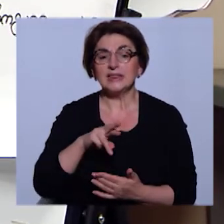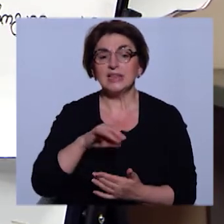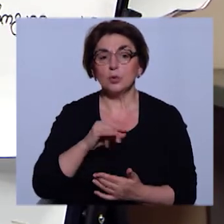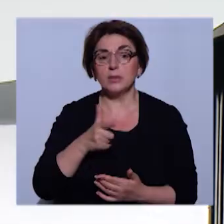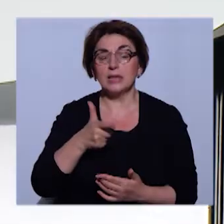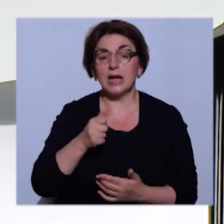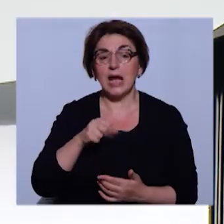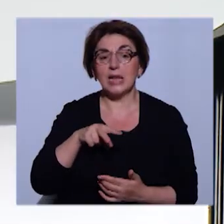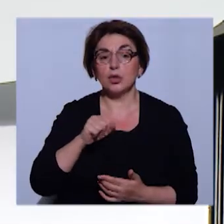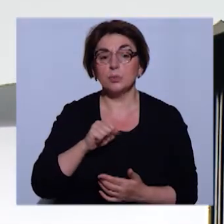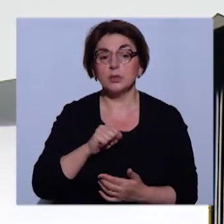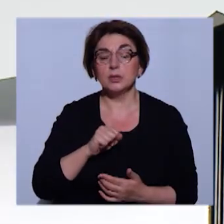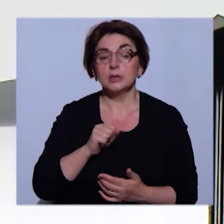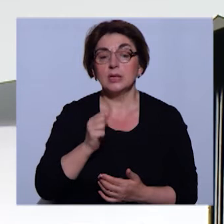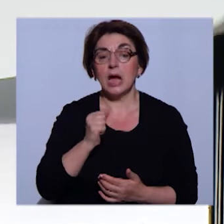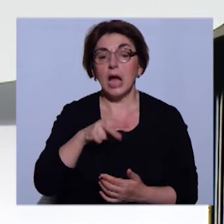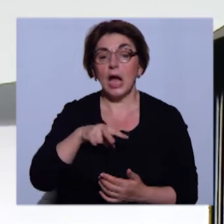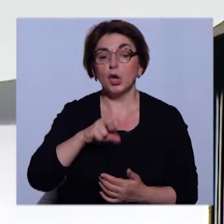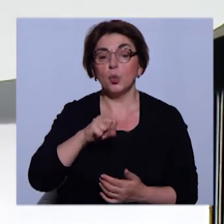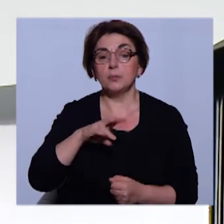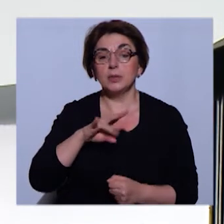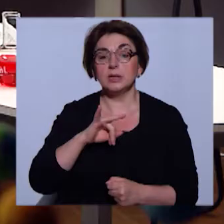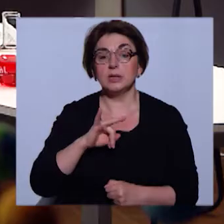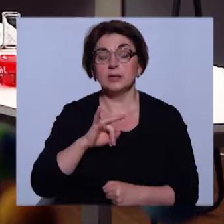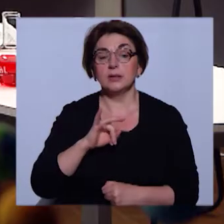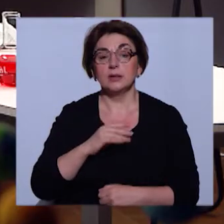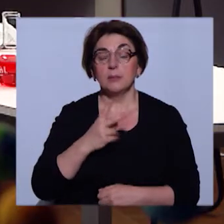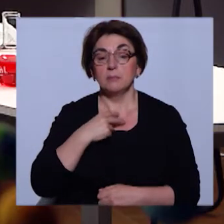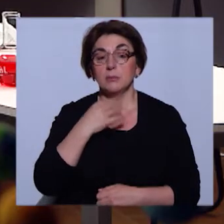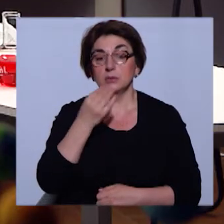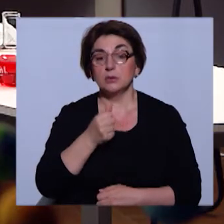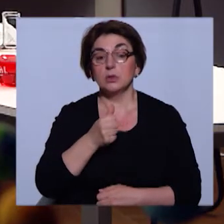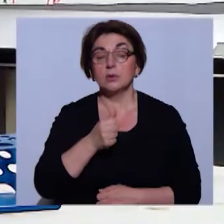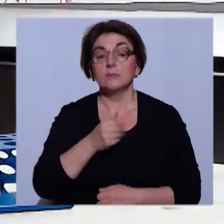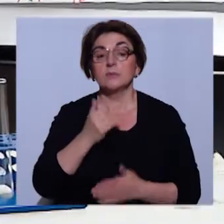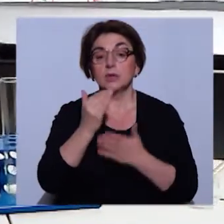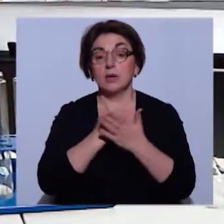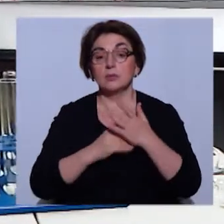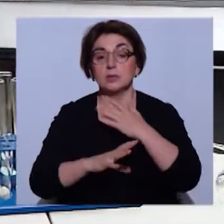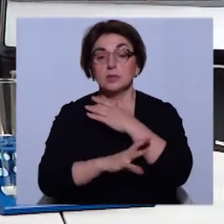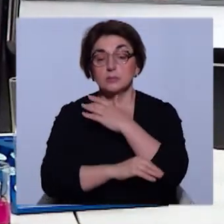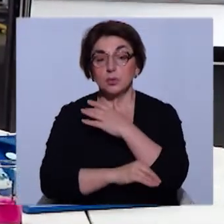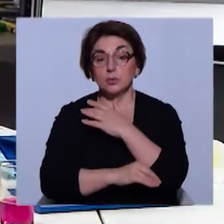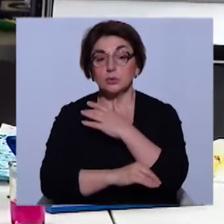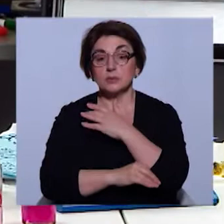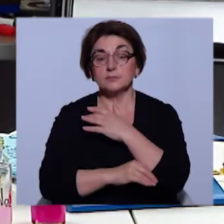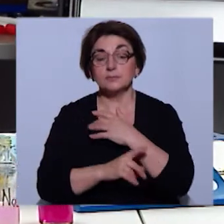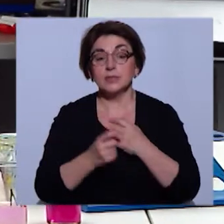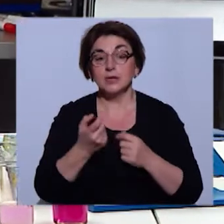ინდიუმი, გალიუმი და ალუმინი. მე მინდა გაკვეთილის ბოლოს